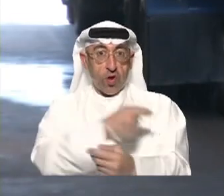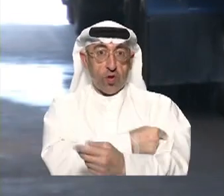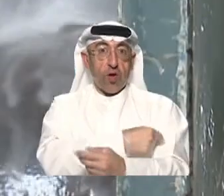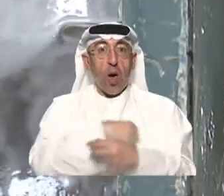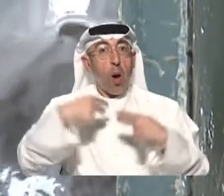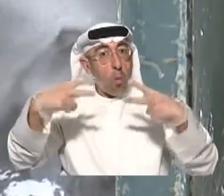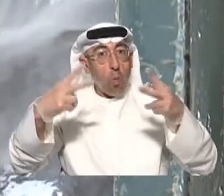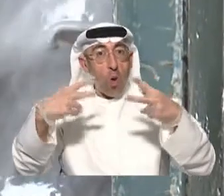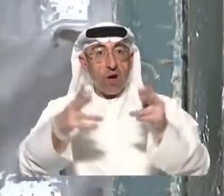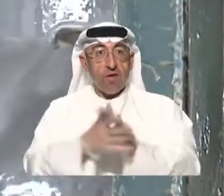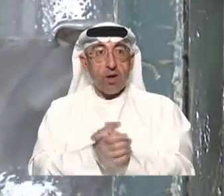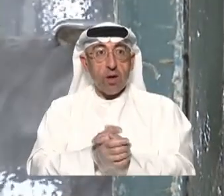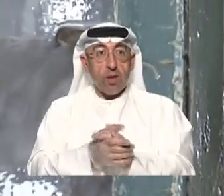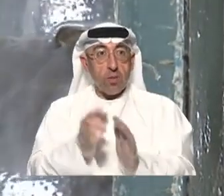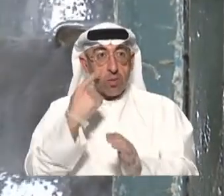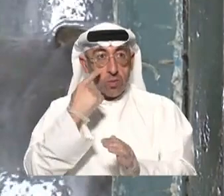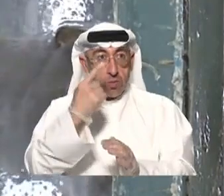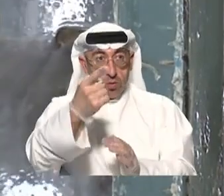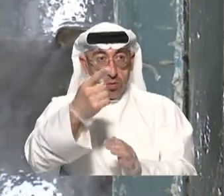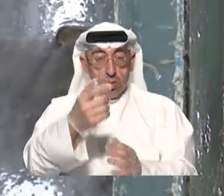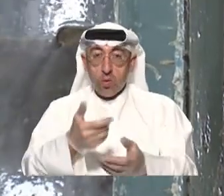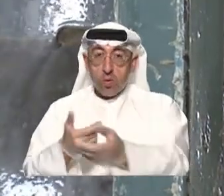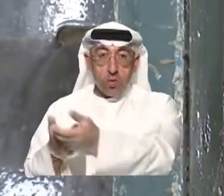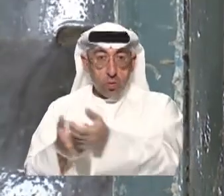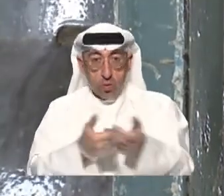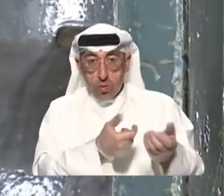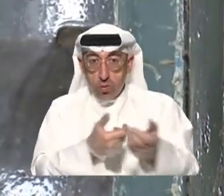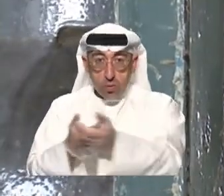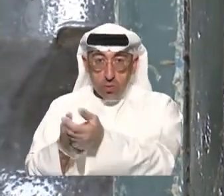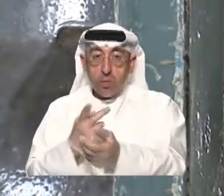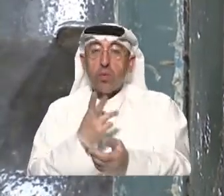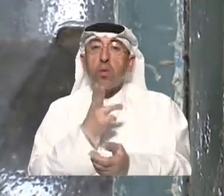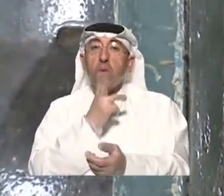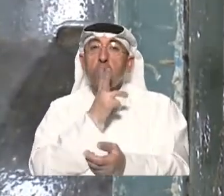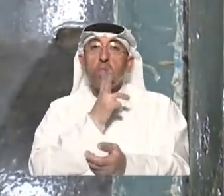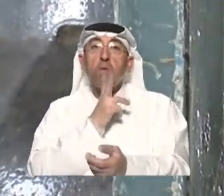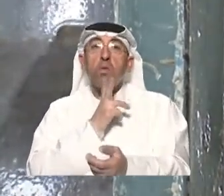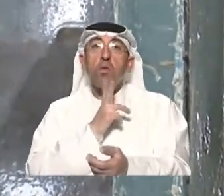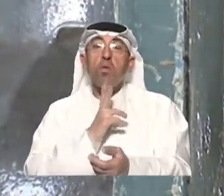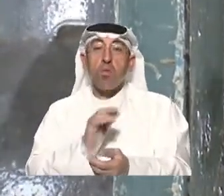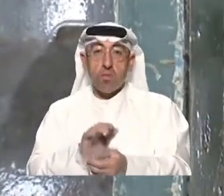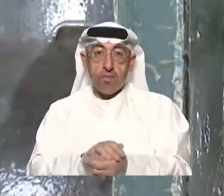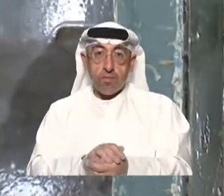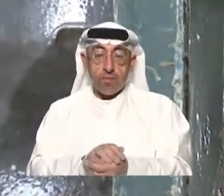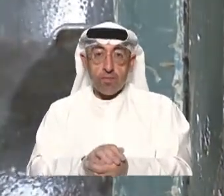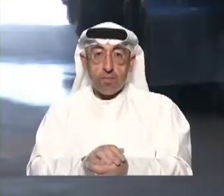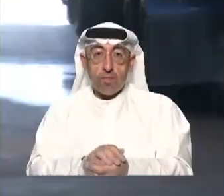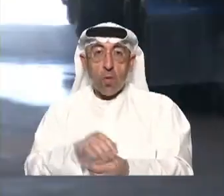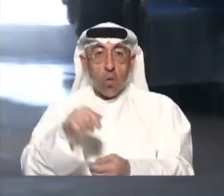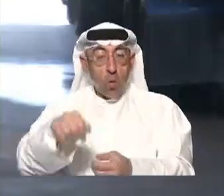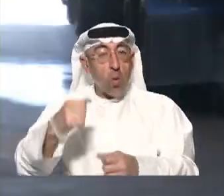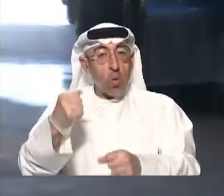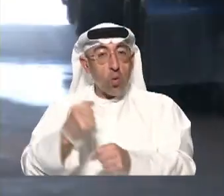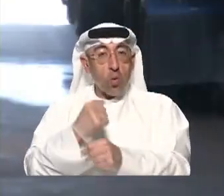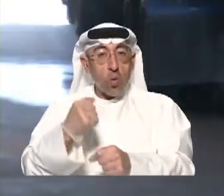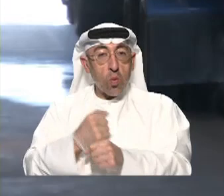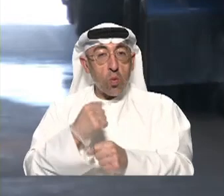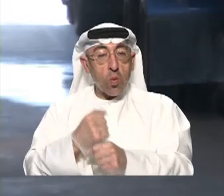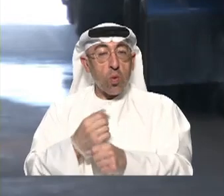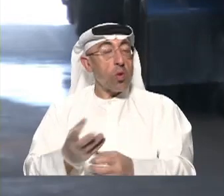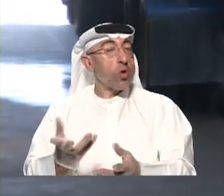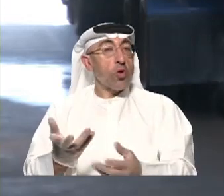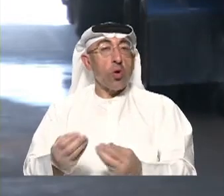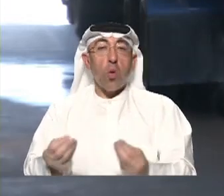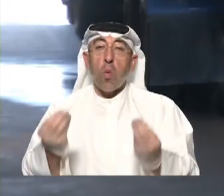الاسطوانات بالمعقمات المناسبه. احنا مستمرين في تعقيم اداء دورنا المطلوب منا الى ان شاء الله ان